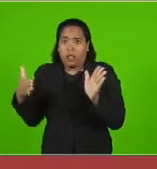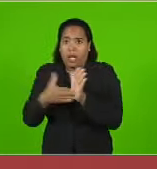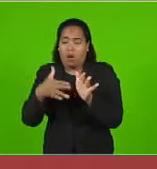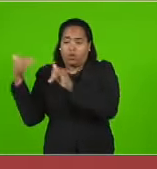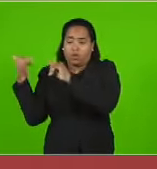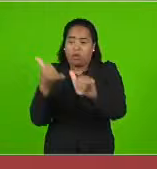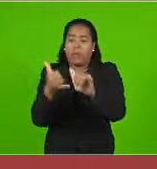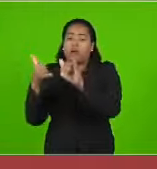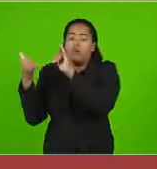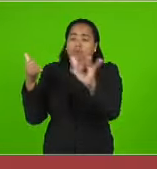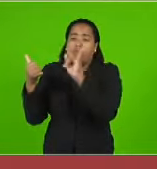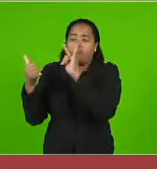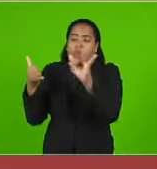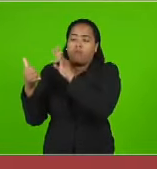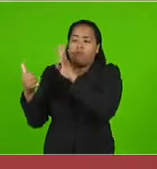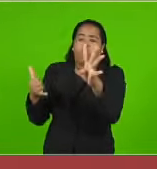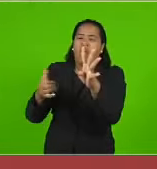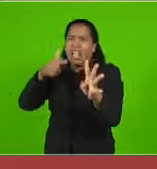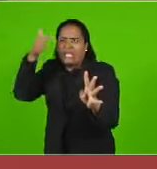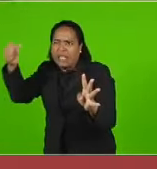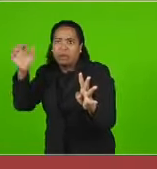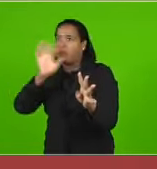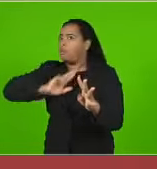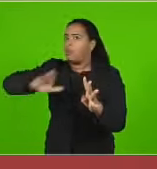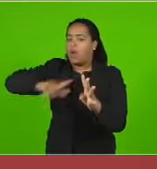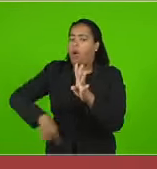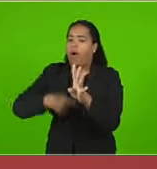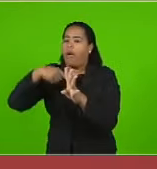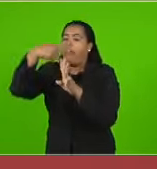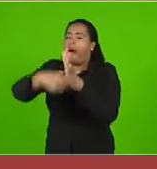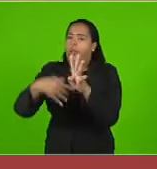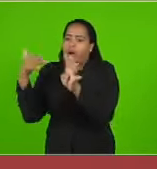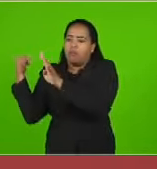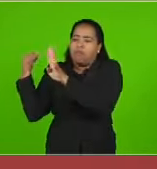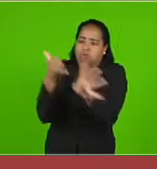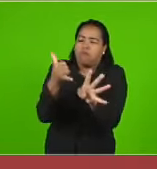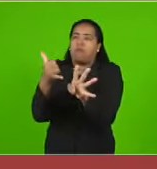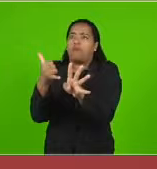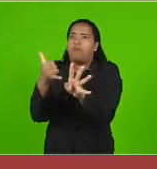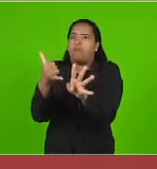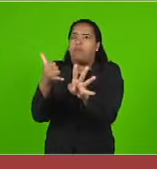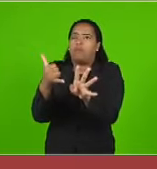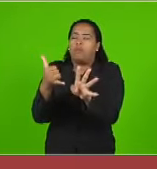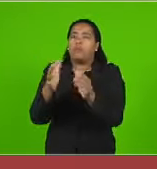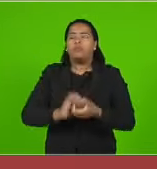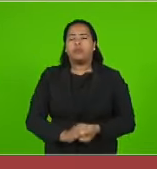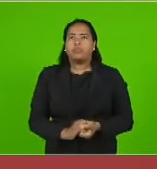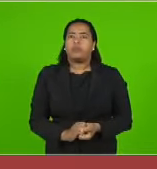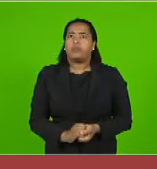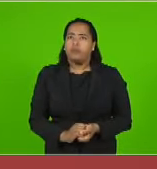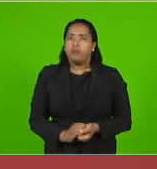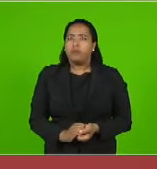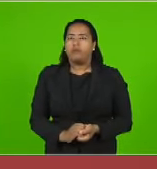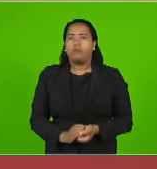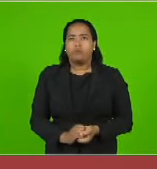говорит, посему последняя труба для церкви, это четвертая труба книги Откровений. Вдруг во мгновение ока